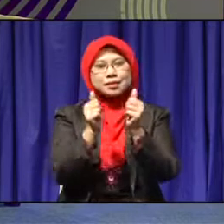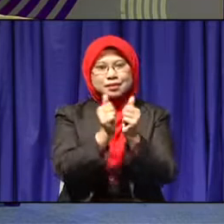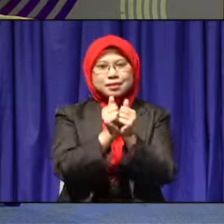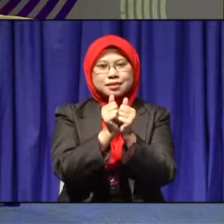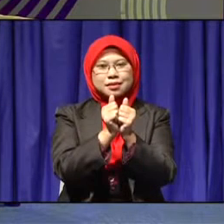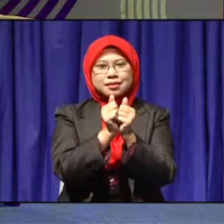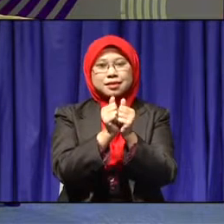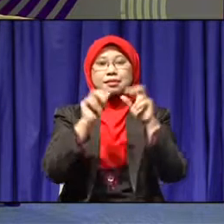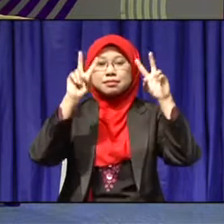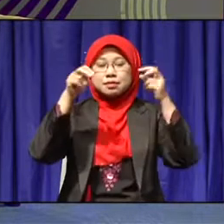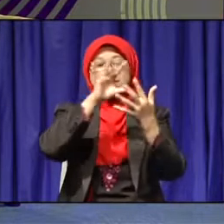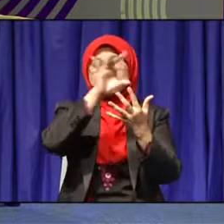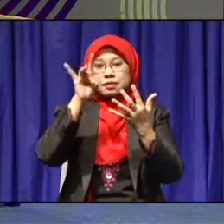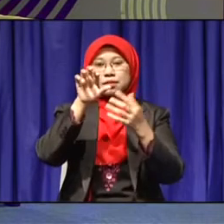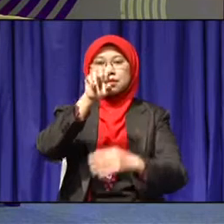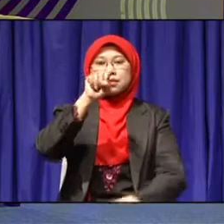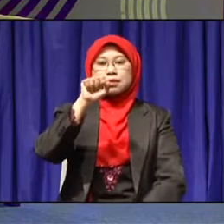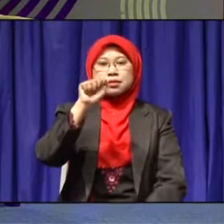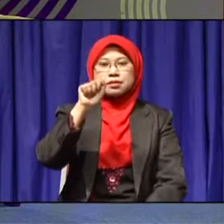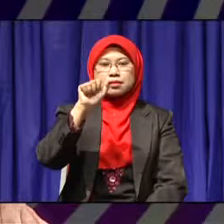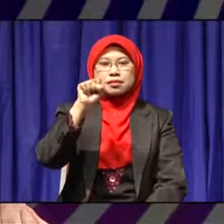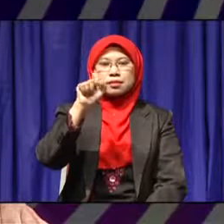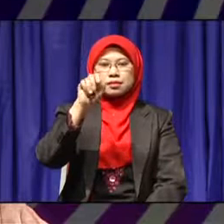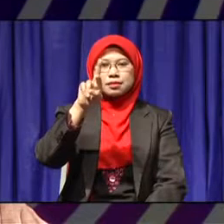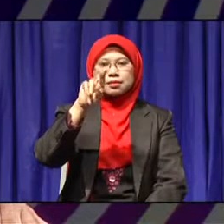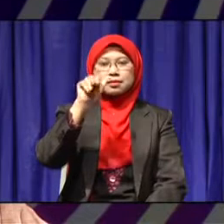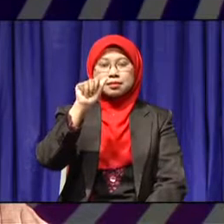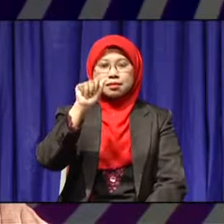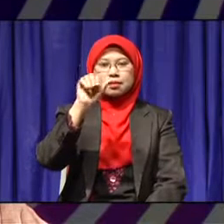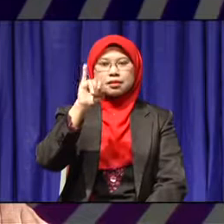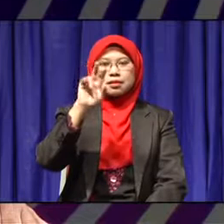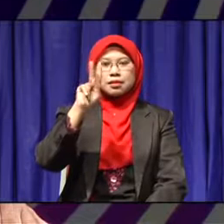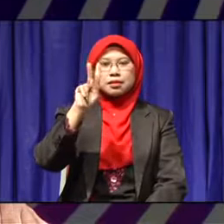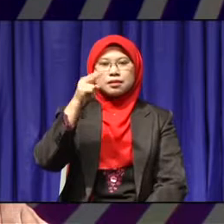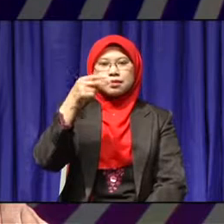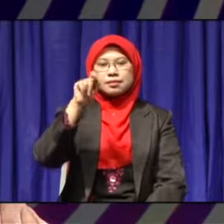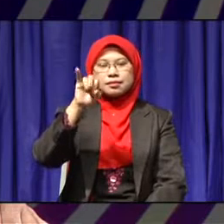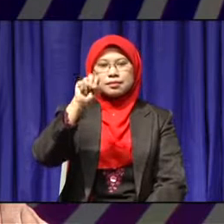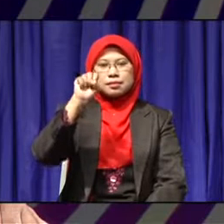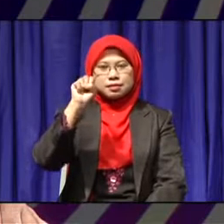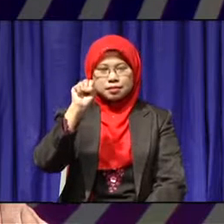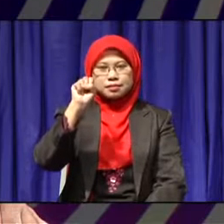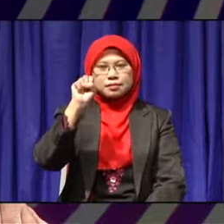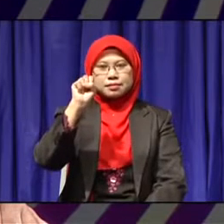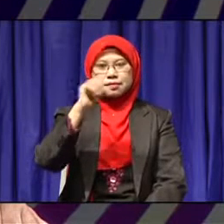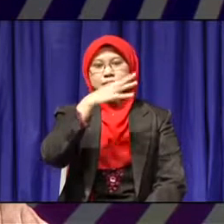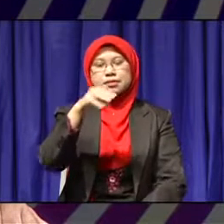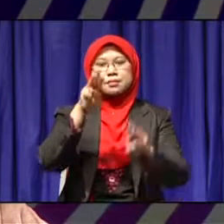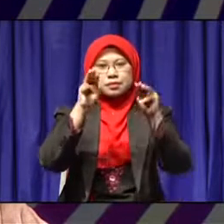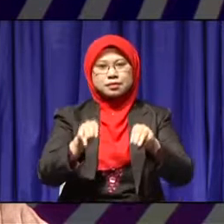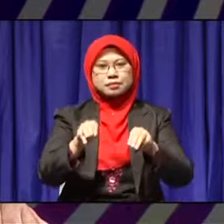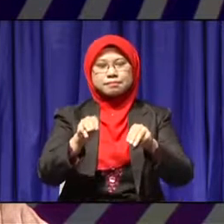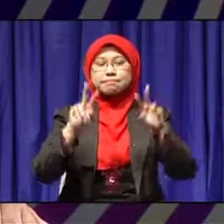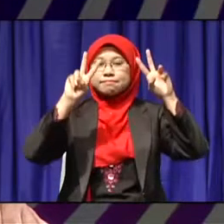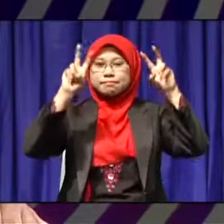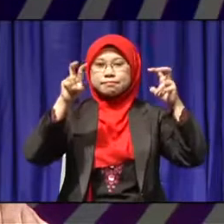elektif sastra ikhtisas dan kemanusiaan eh di Paparan slide nih mata pelajaran